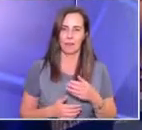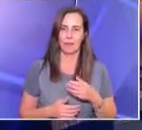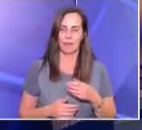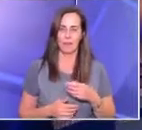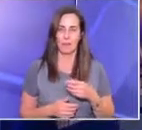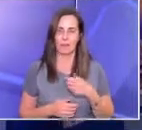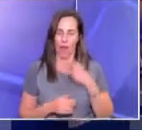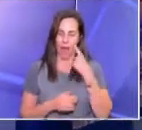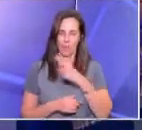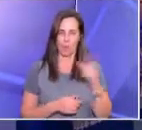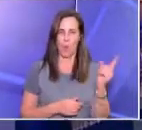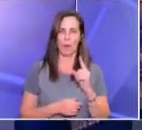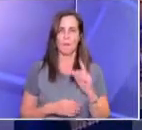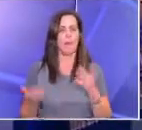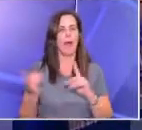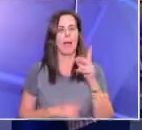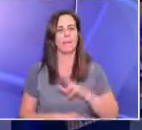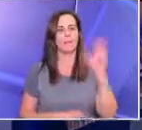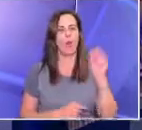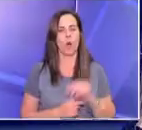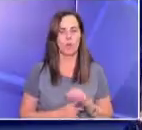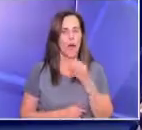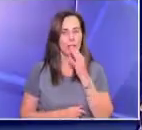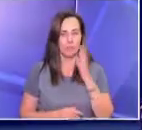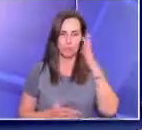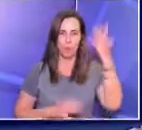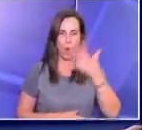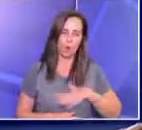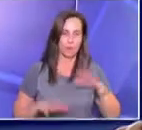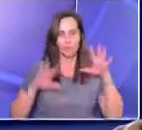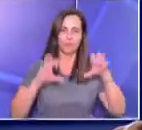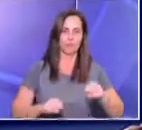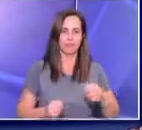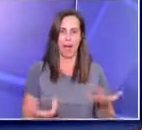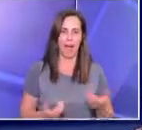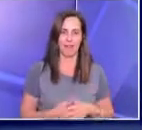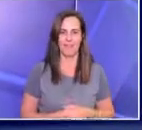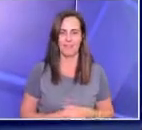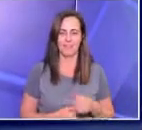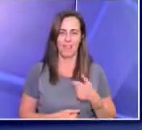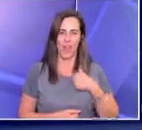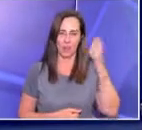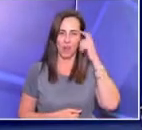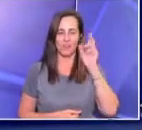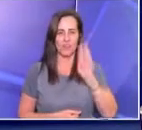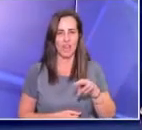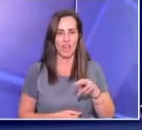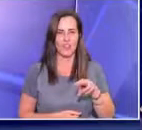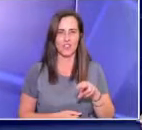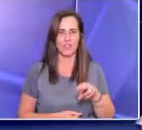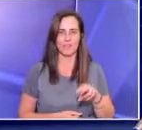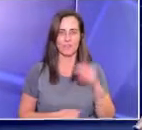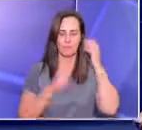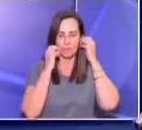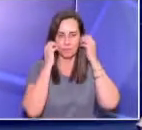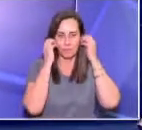עברתי ועקבתי אחריהם. מה קרה בצפון? הצעירים השתגעו, הם רוצים לקחת את השלטון לידיים? אני חושבת שיש איזושהי